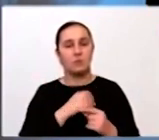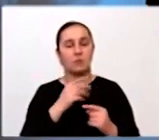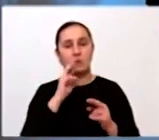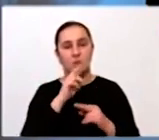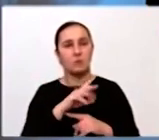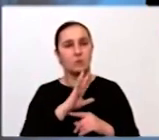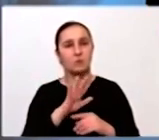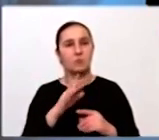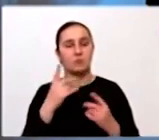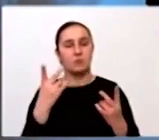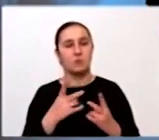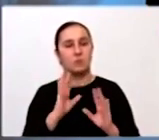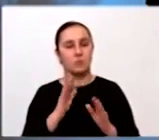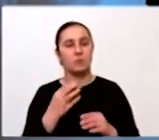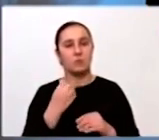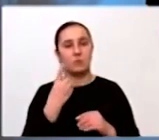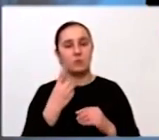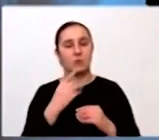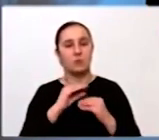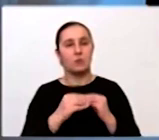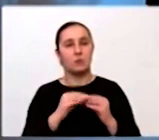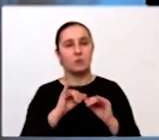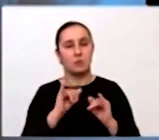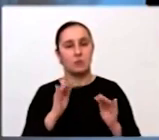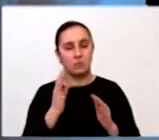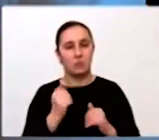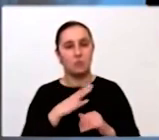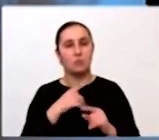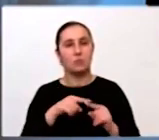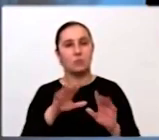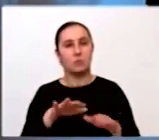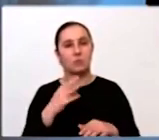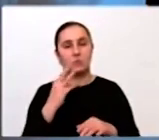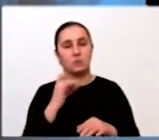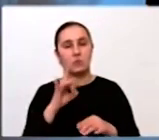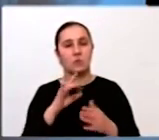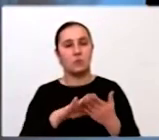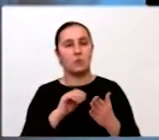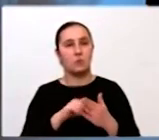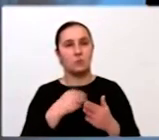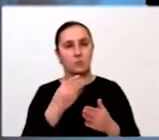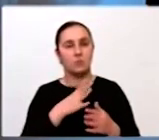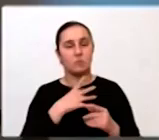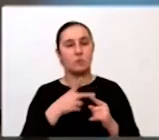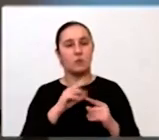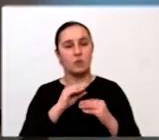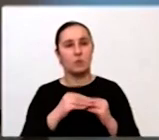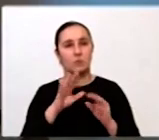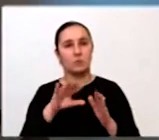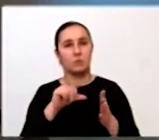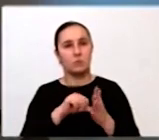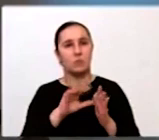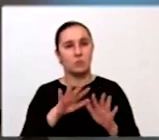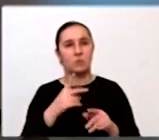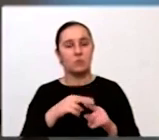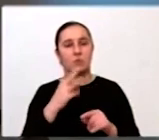adashtirib qo'ymasligimiz kerak bo'ladi. Yana bir qatlam yaratib oldik. U yerga esa shar deb nom berdik. O'sha qatlamni ustiga bosgan